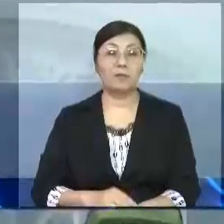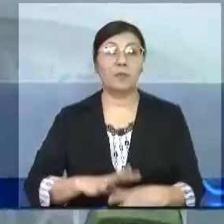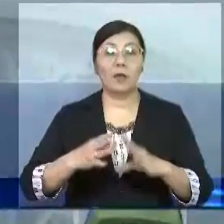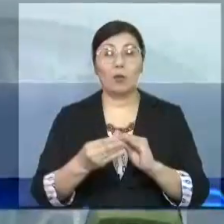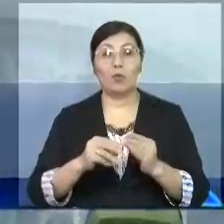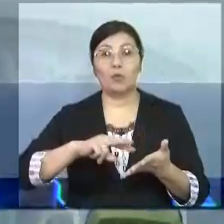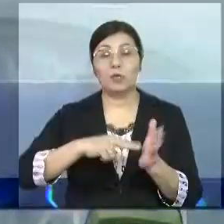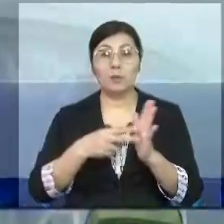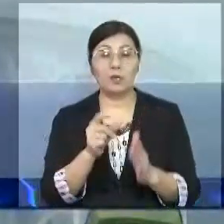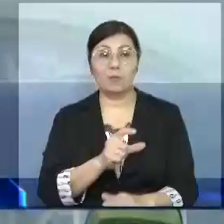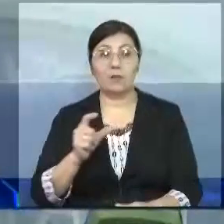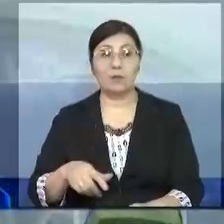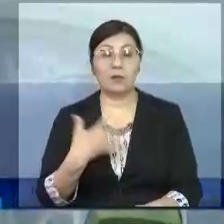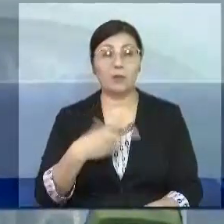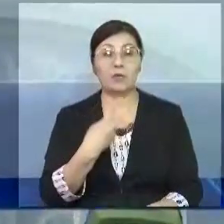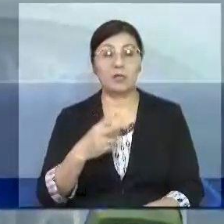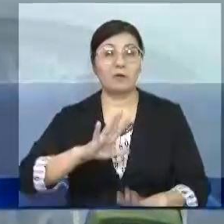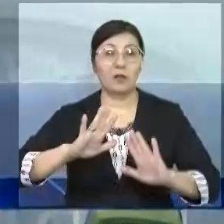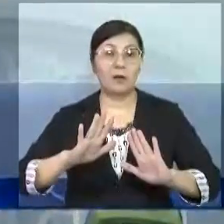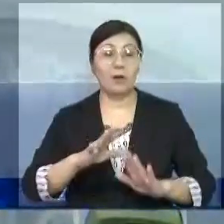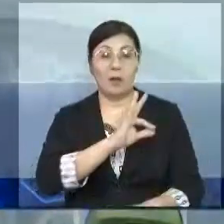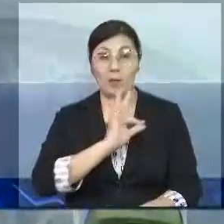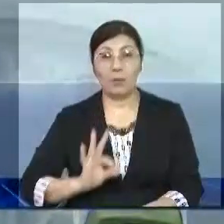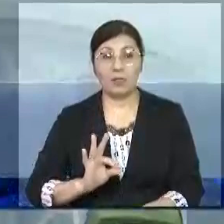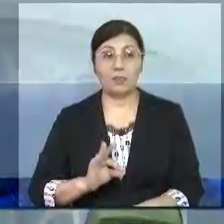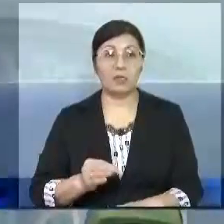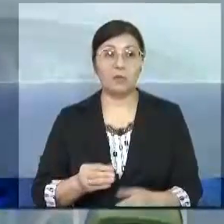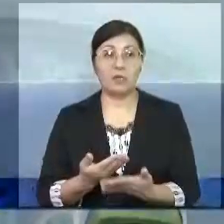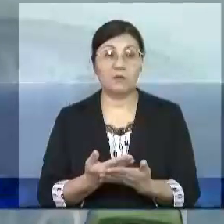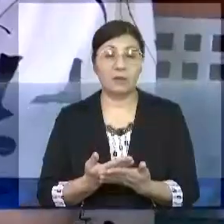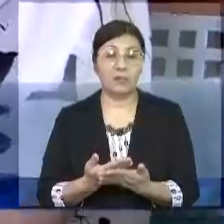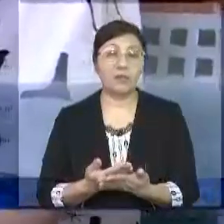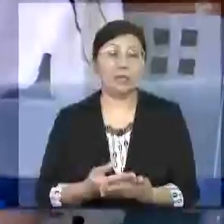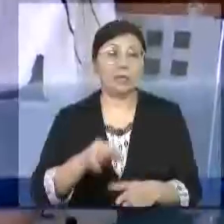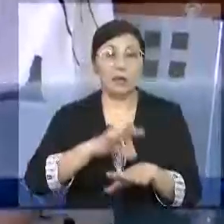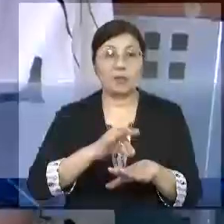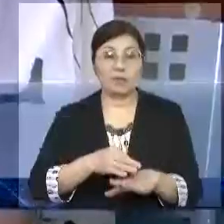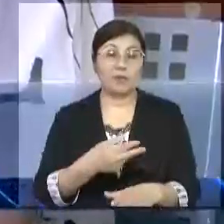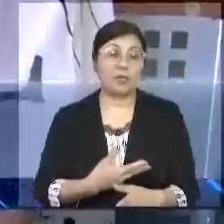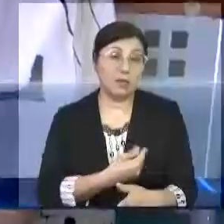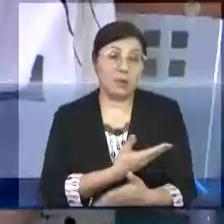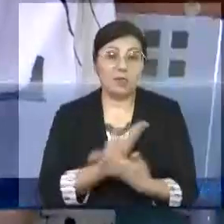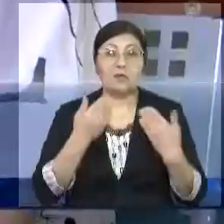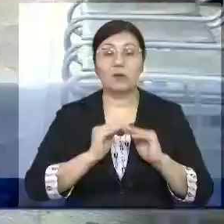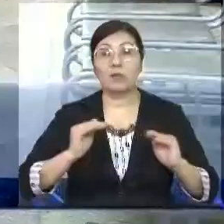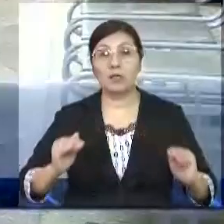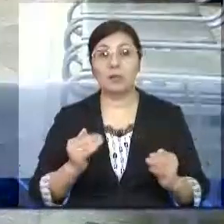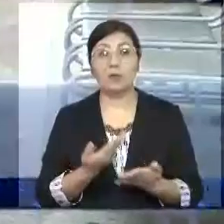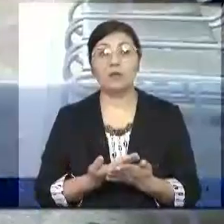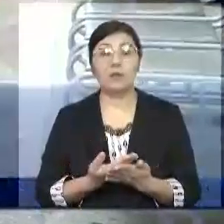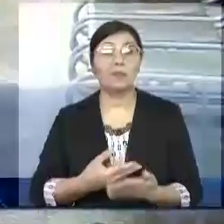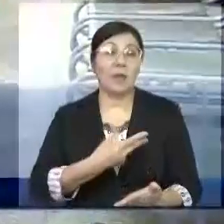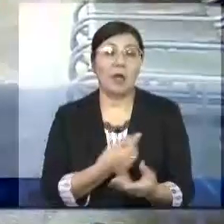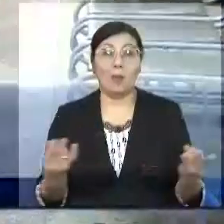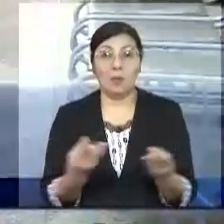что 62% случаев зарегистрированы среди невакцинированных детей. Профилактические мероприятия позволят снизить угрозу